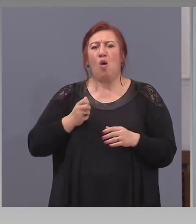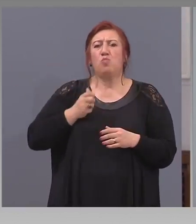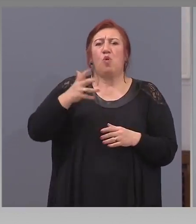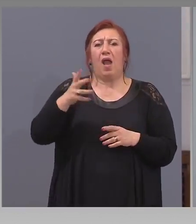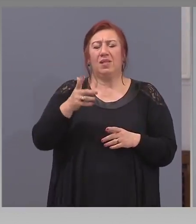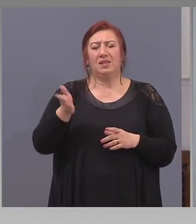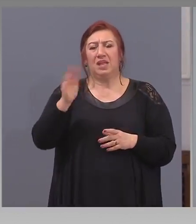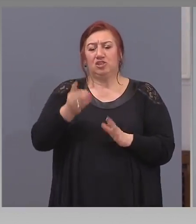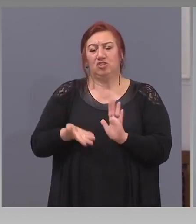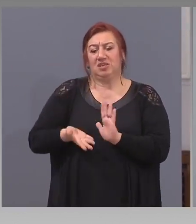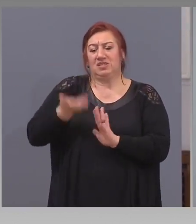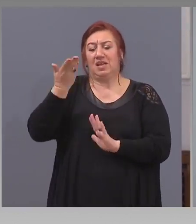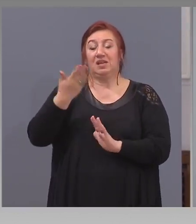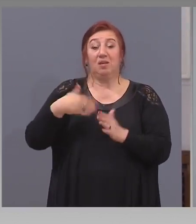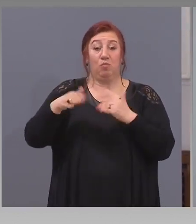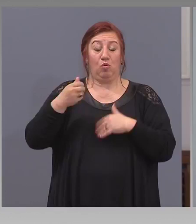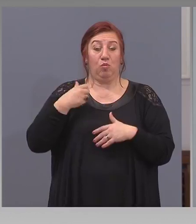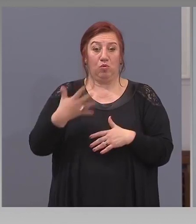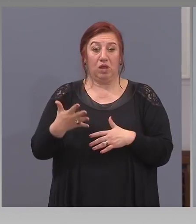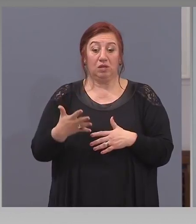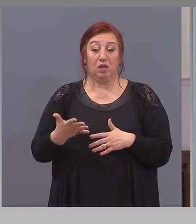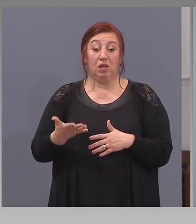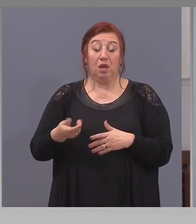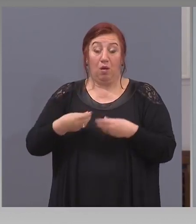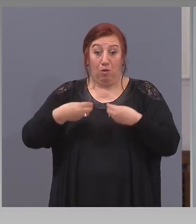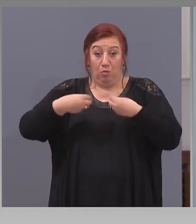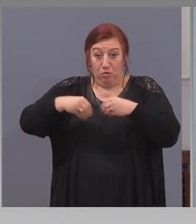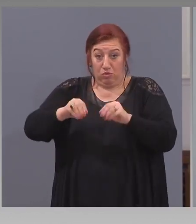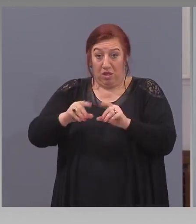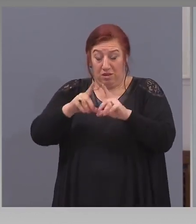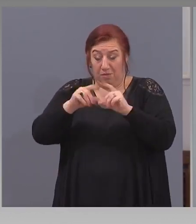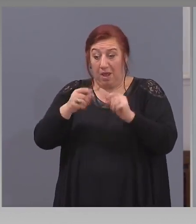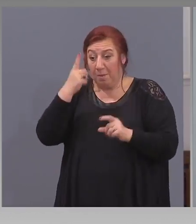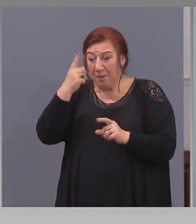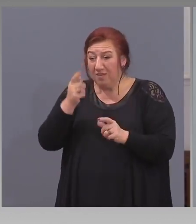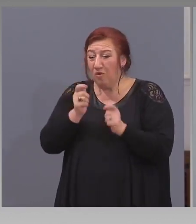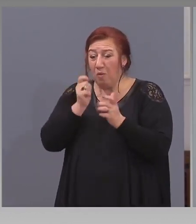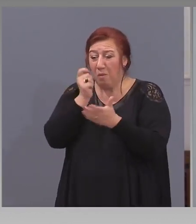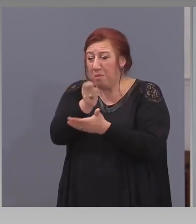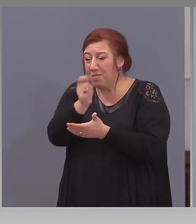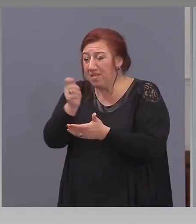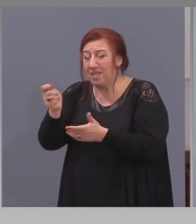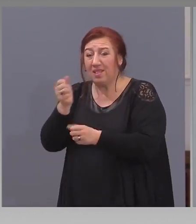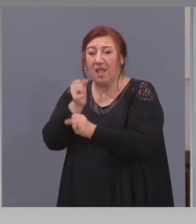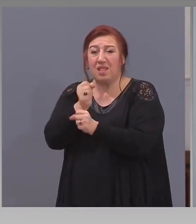по-богати? Продайте мерцедесите. Първо оправите работниците. После купите нови.